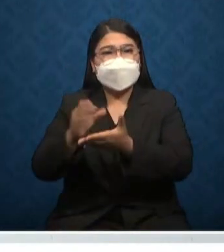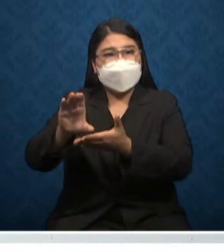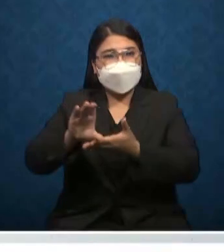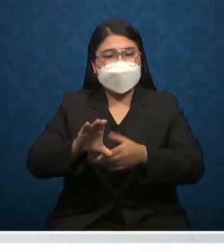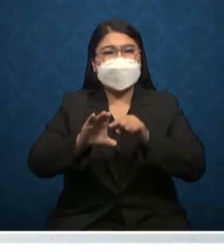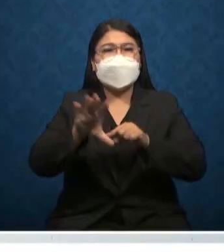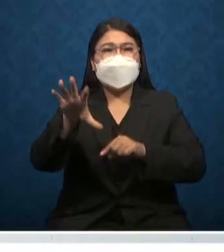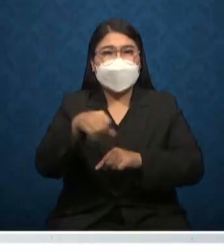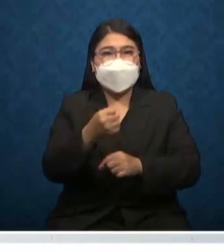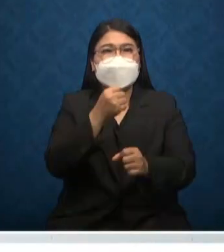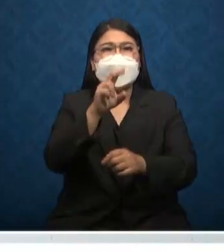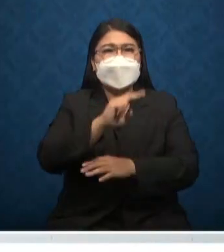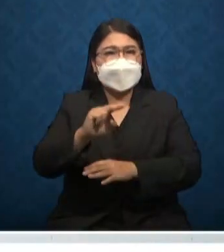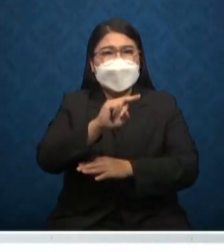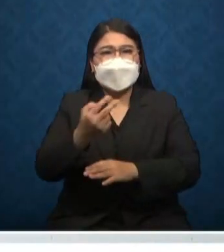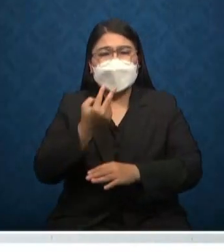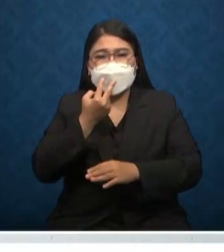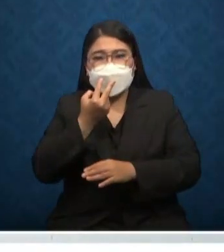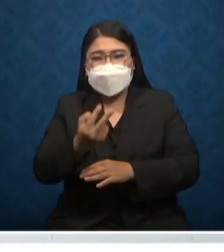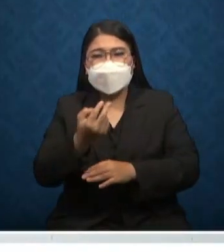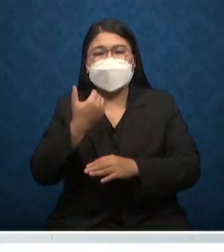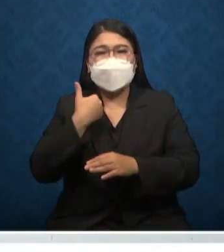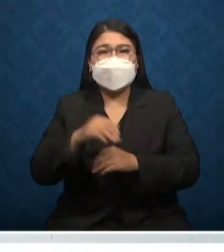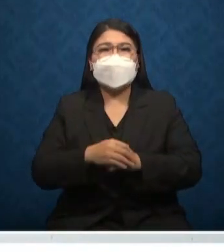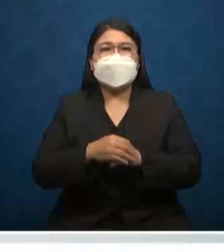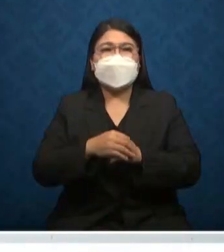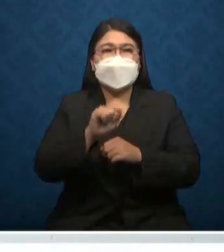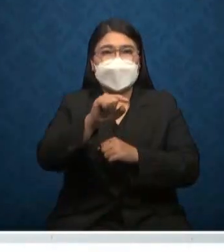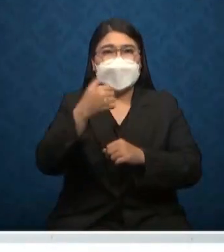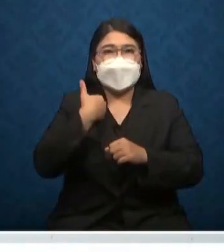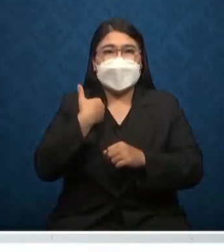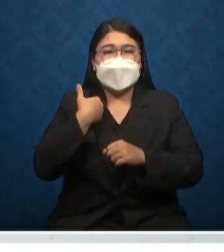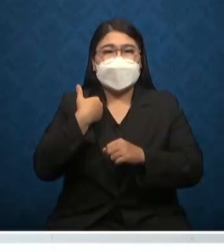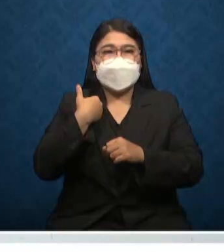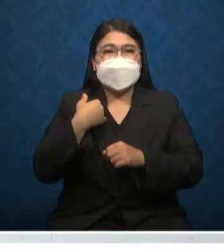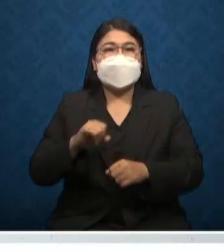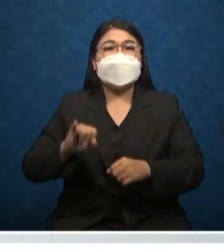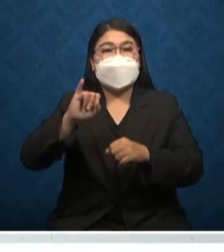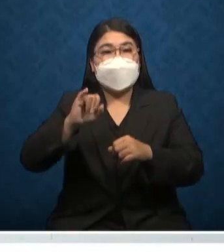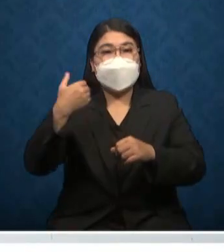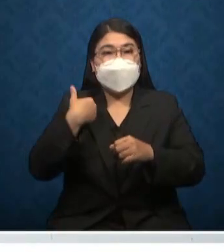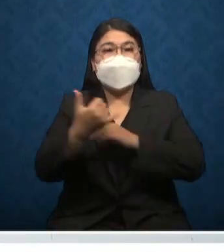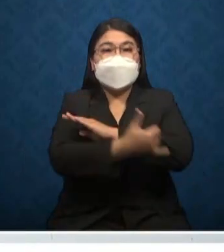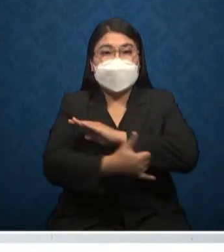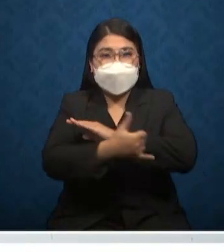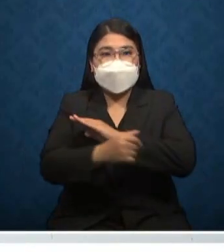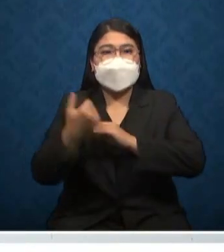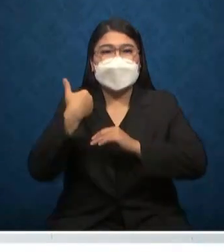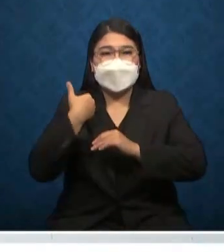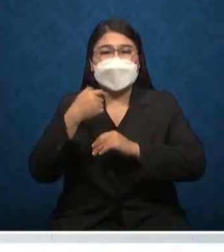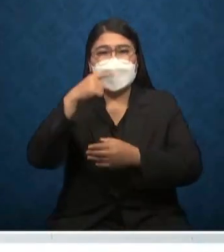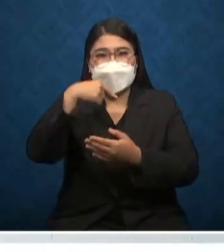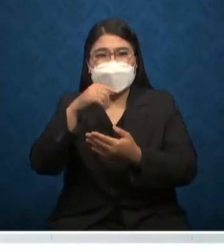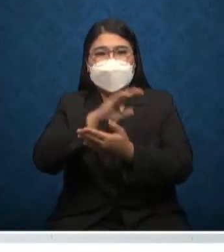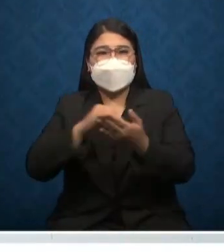ดยที่ต้องไม่ขัดกับพันธกรณีระหว่างประเทศนะครับแต่ก็ยังมีความเสี่ยงนะครับที่จะถูกประเ